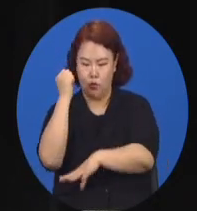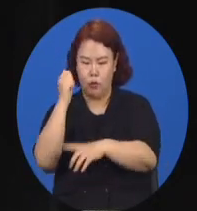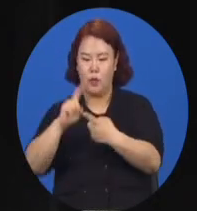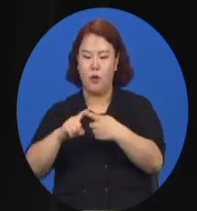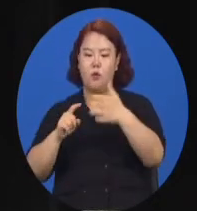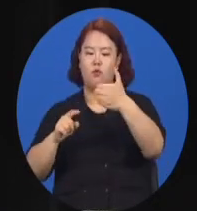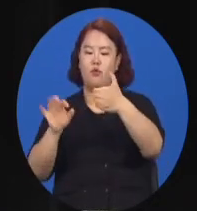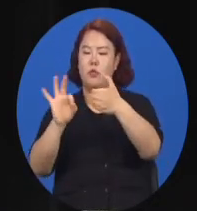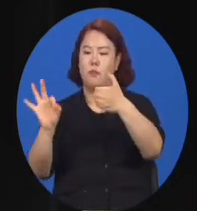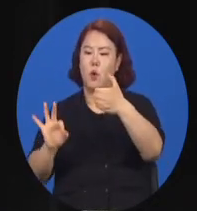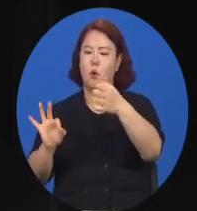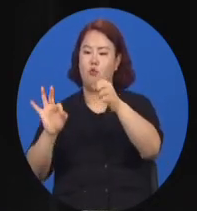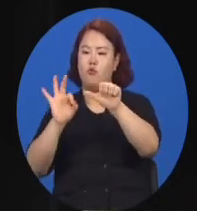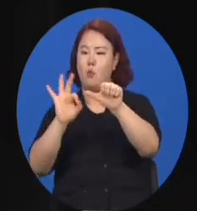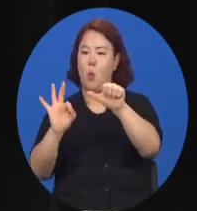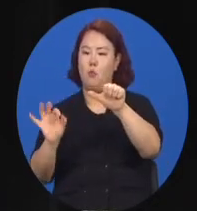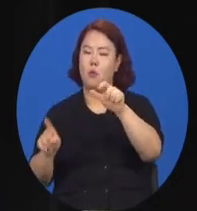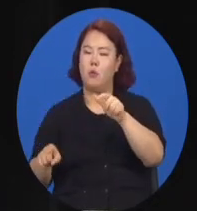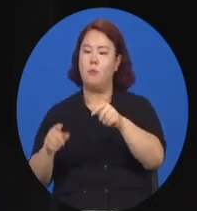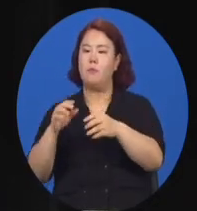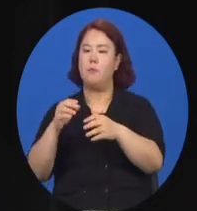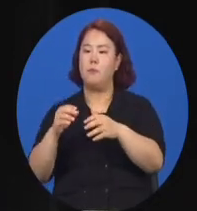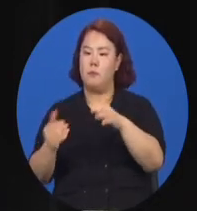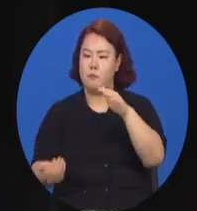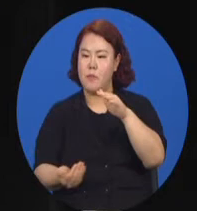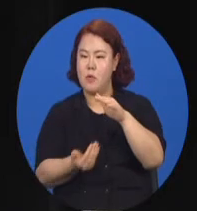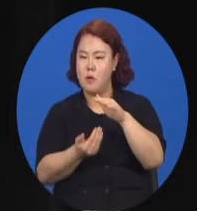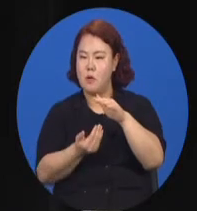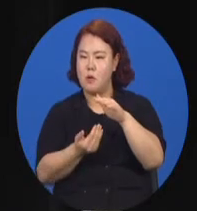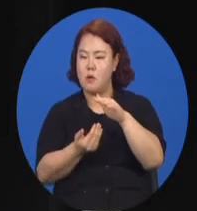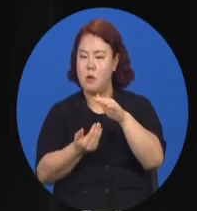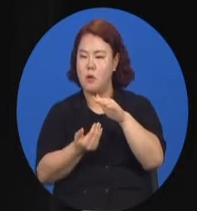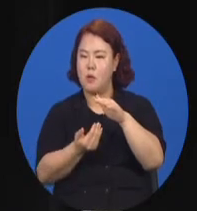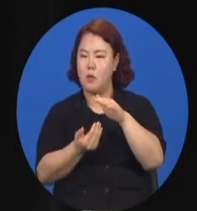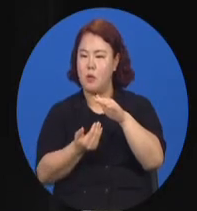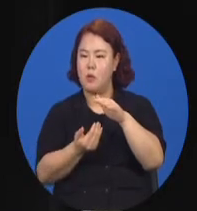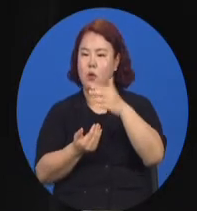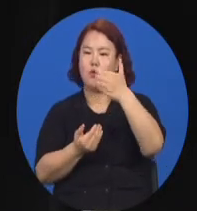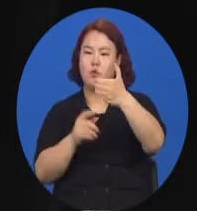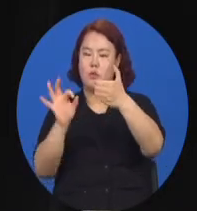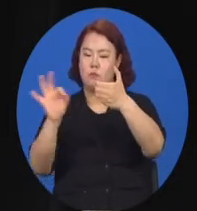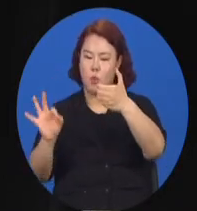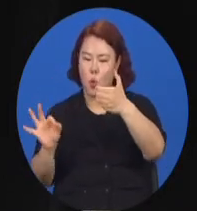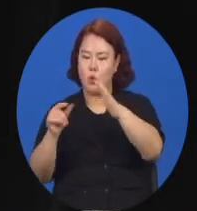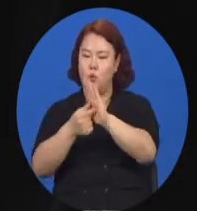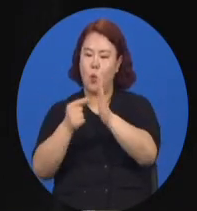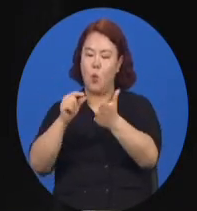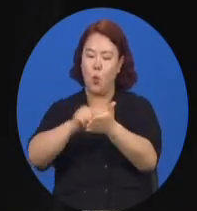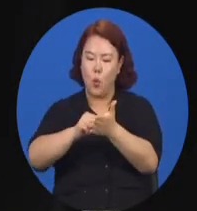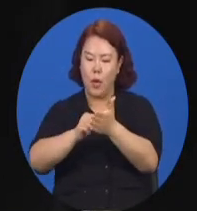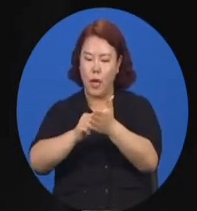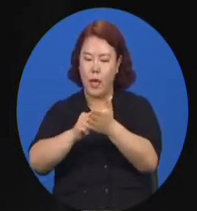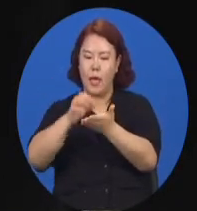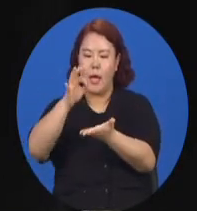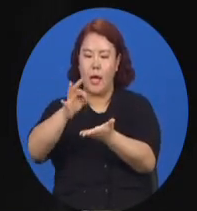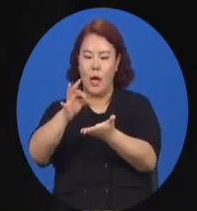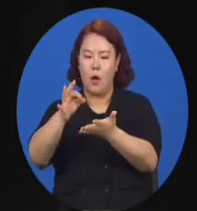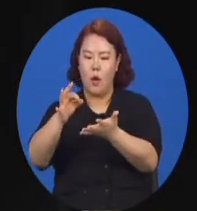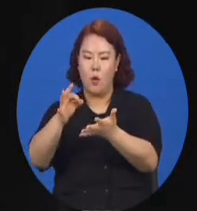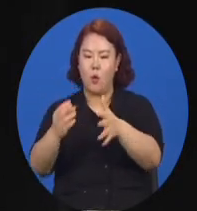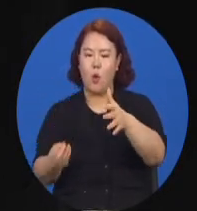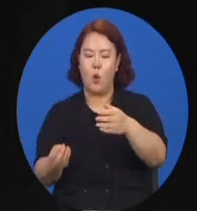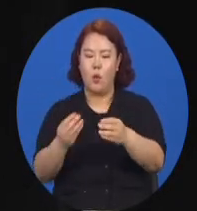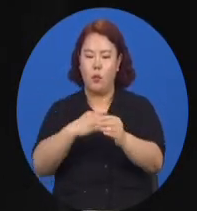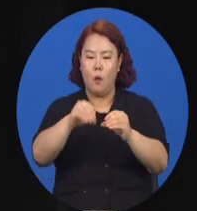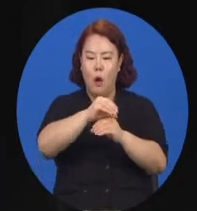내지 95%에 미달될 경우에 그 90 내지 95%까지 가격을 채워주는 이런 제도적 기반을 마련해줘야